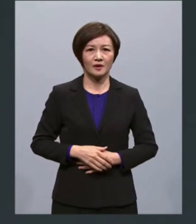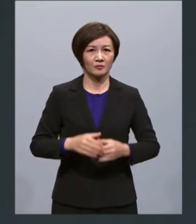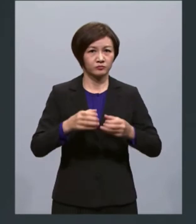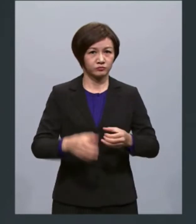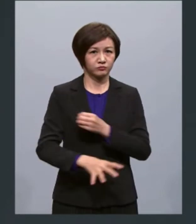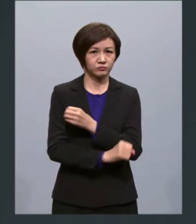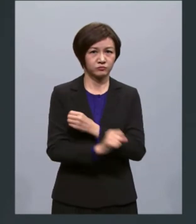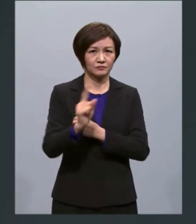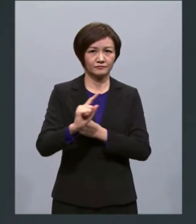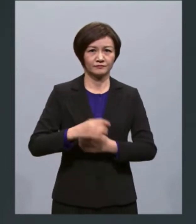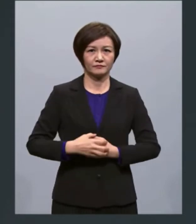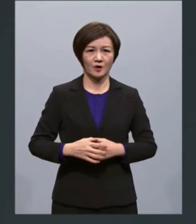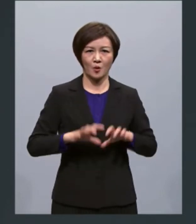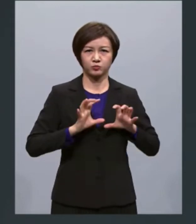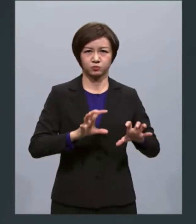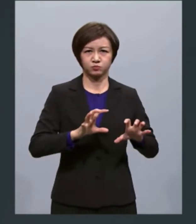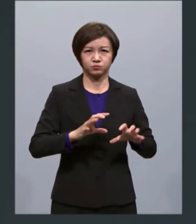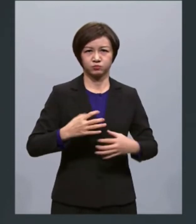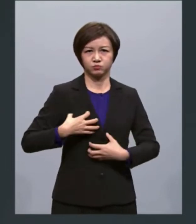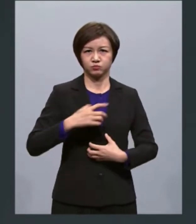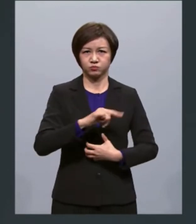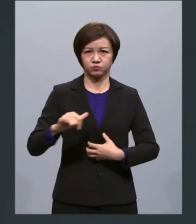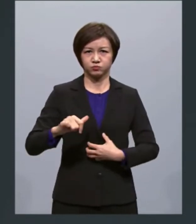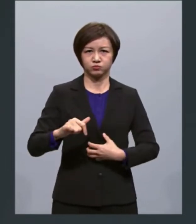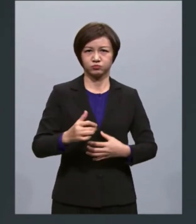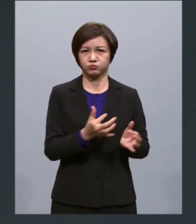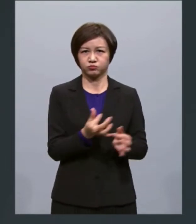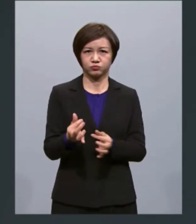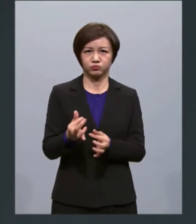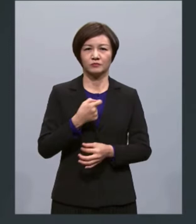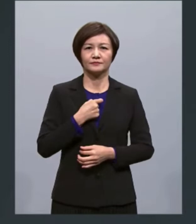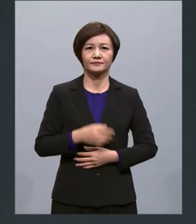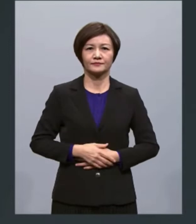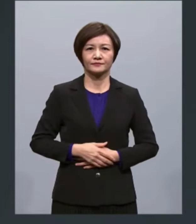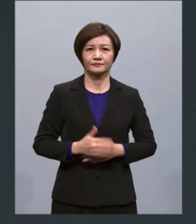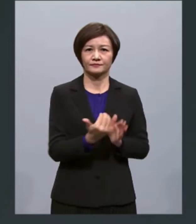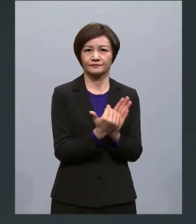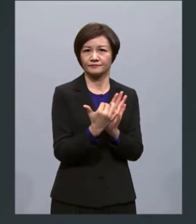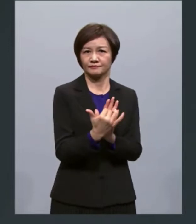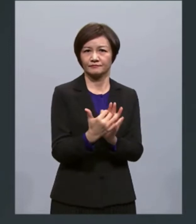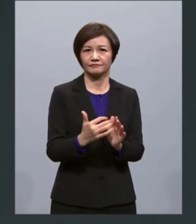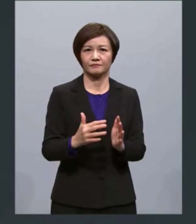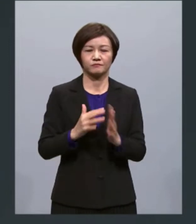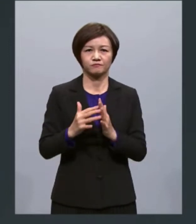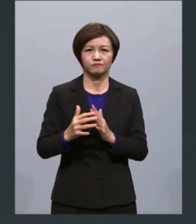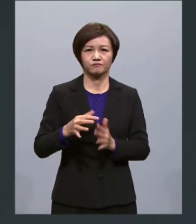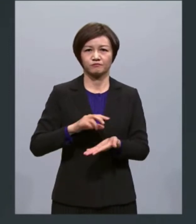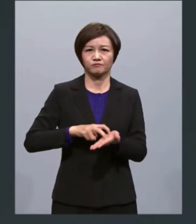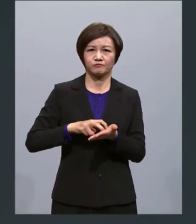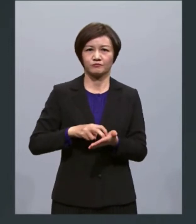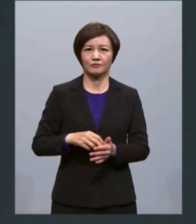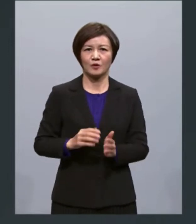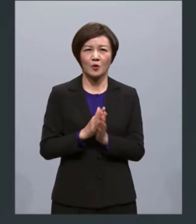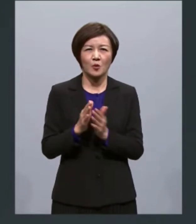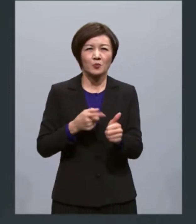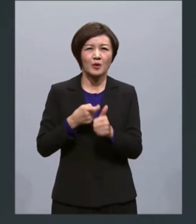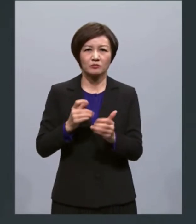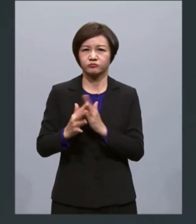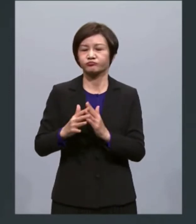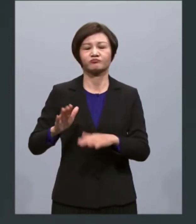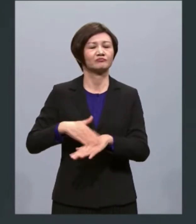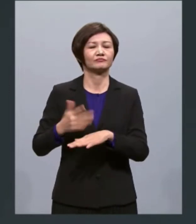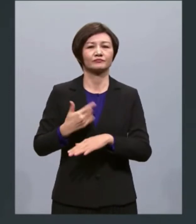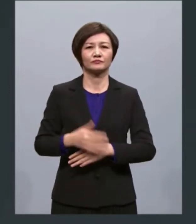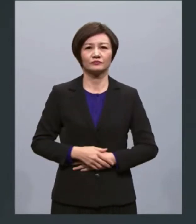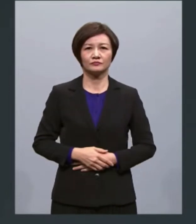立强大的后主的国防力量。所谓备战不畏战，能战不求战，就是我们的国